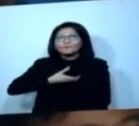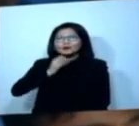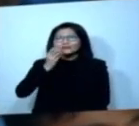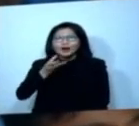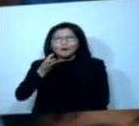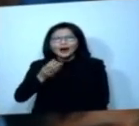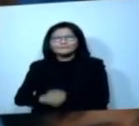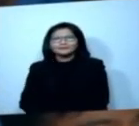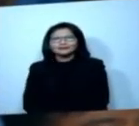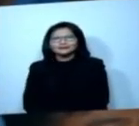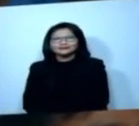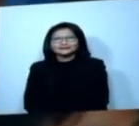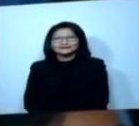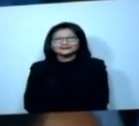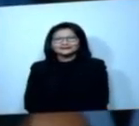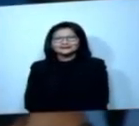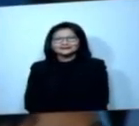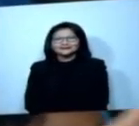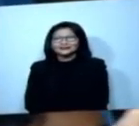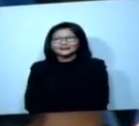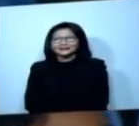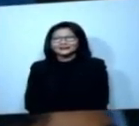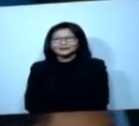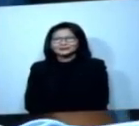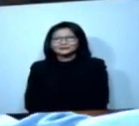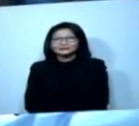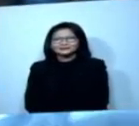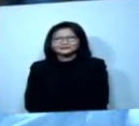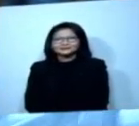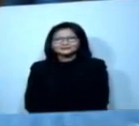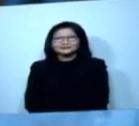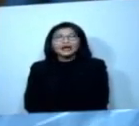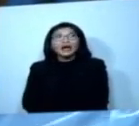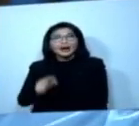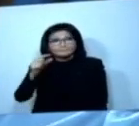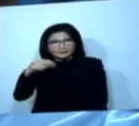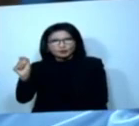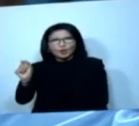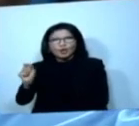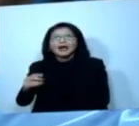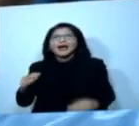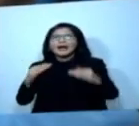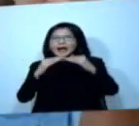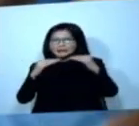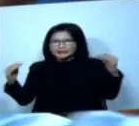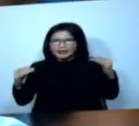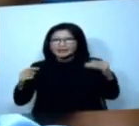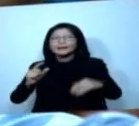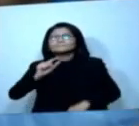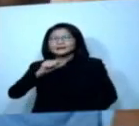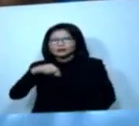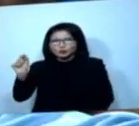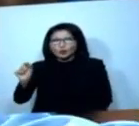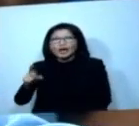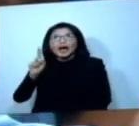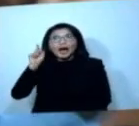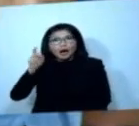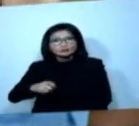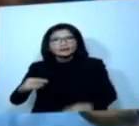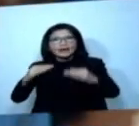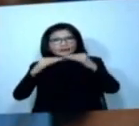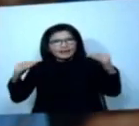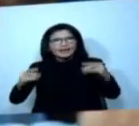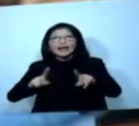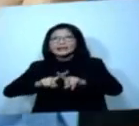hello dengan ketum partainya pun tidak sempat. Halo Bu, saya mendukung Prabowo, misalnya. Apalagi karena PDI pun